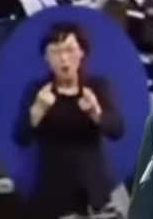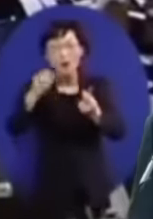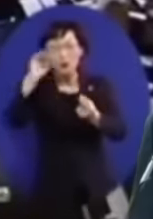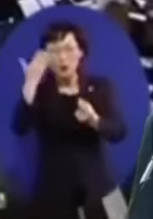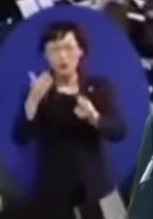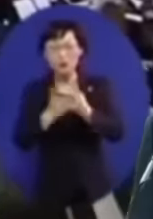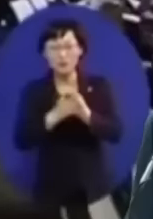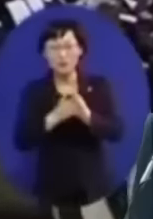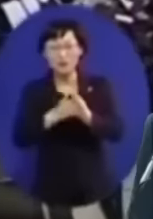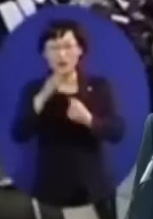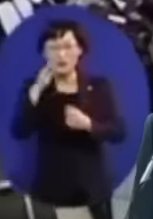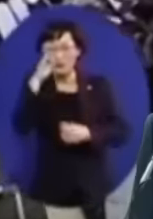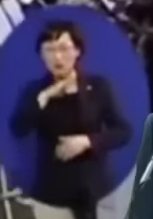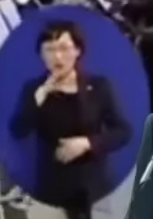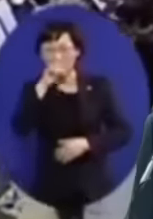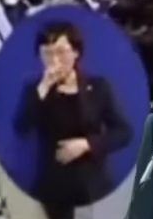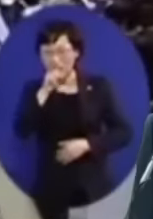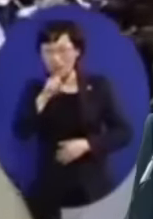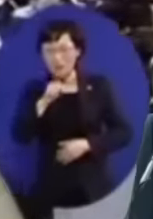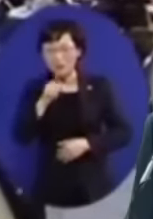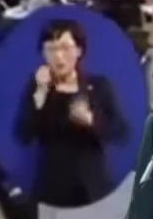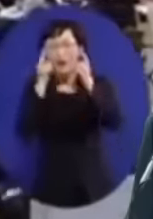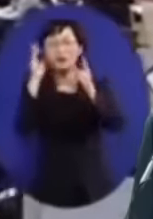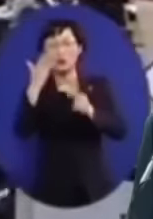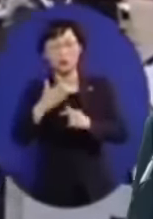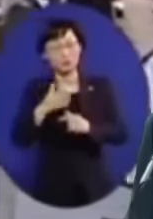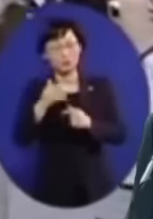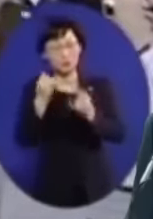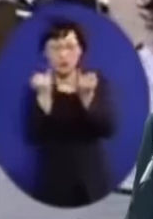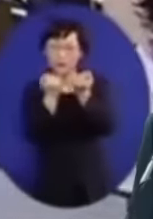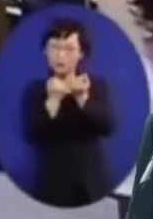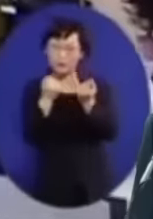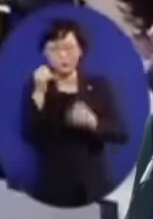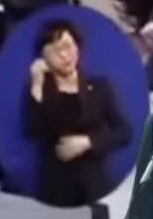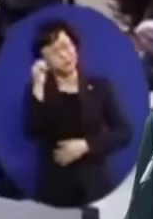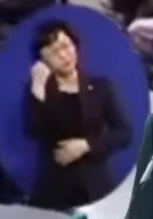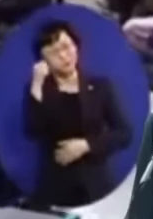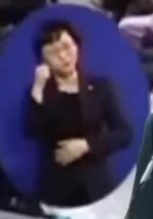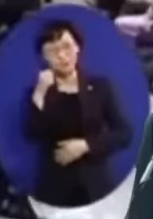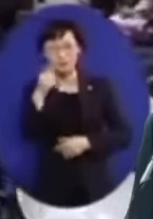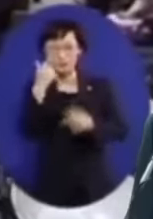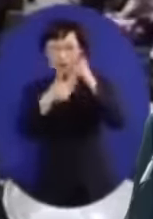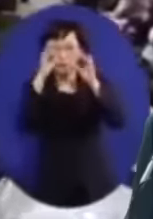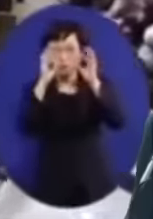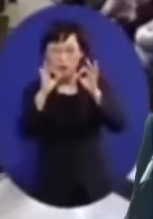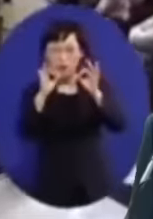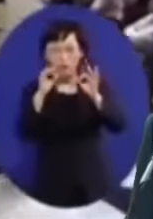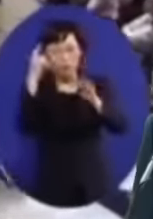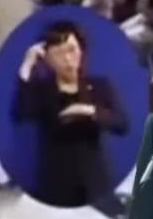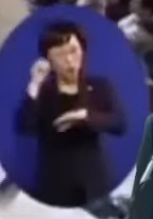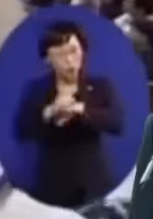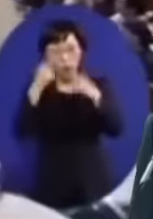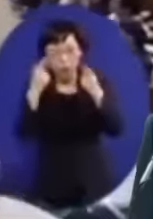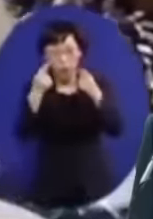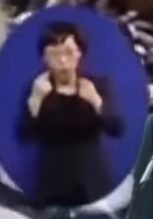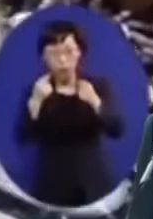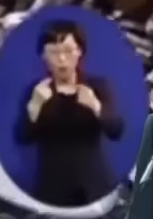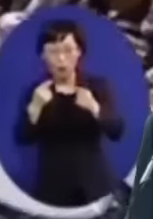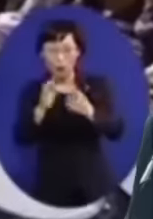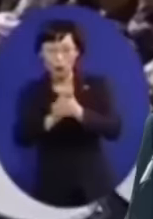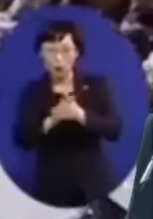하나님이 아심이라. 여자가 그 나무를 본적 먹음직하고 보암직하고 지혜를 얻을 만큼